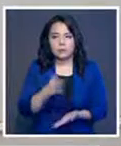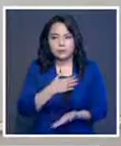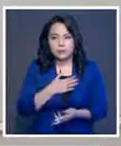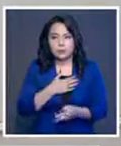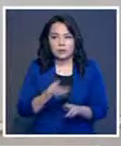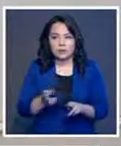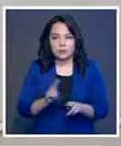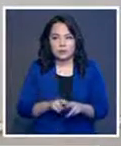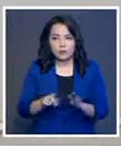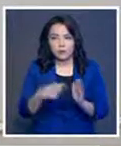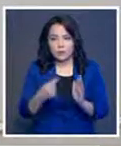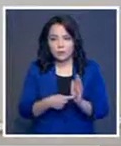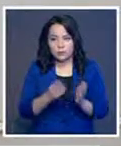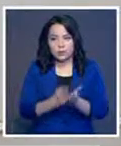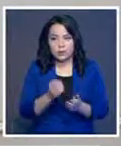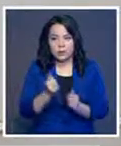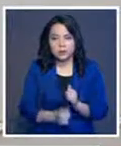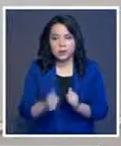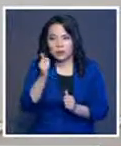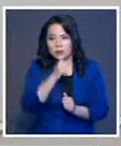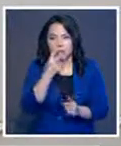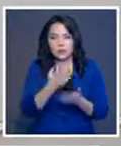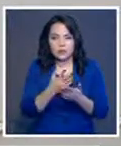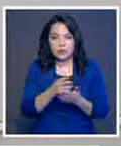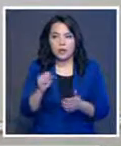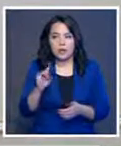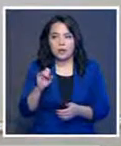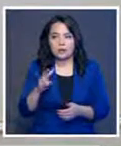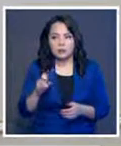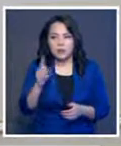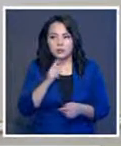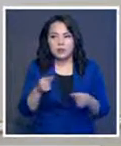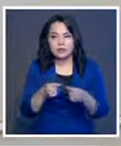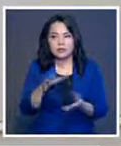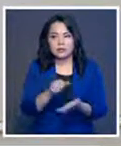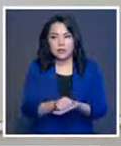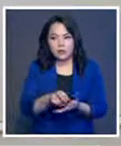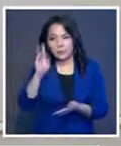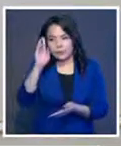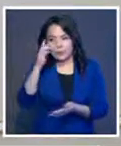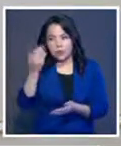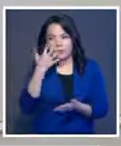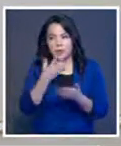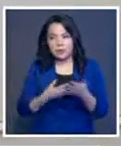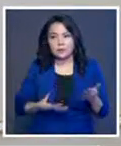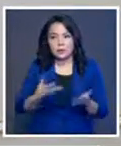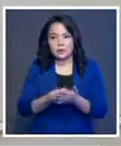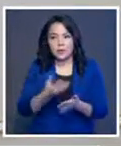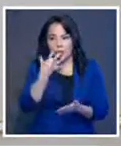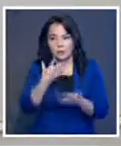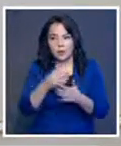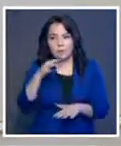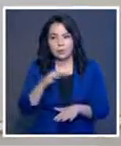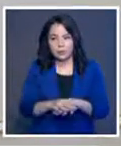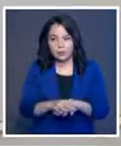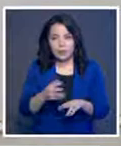по касается вопрос, что каждый будет выплачивать за арендное жилье, и плюс он будет как бы государственное частное партнерство или же стройбанк. То